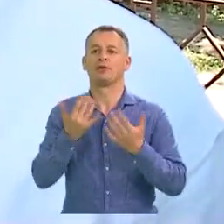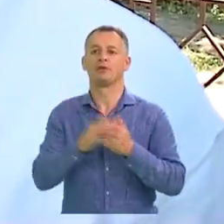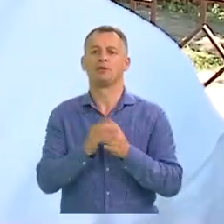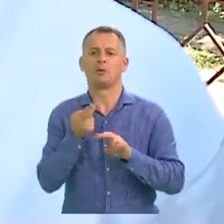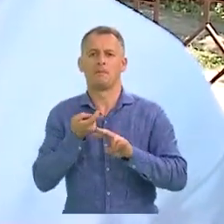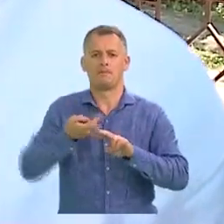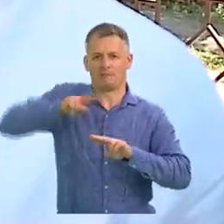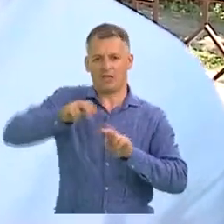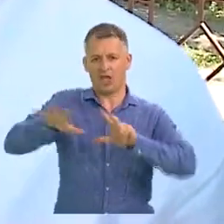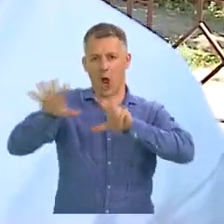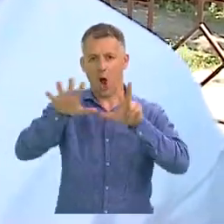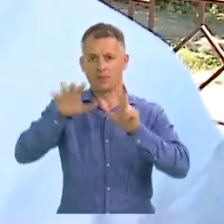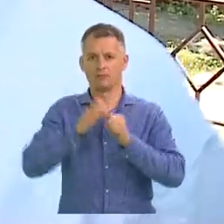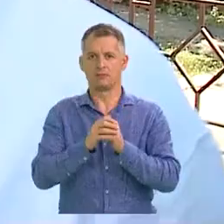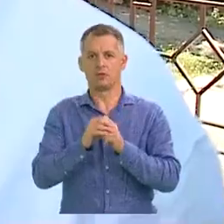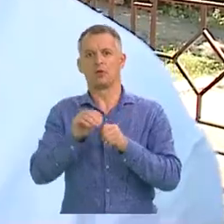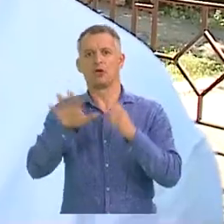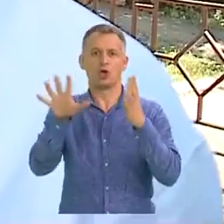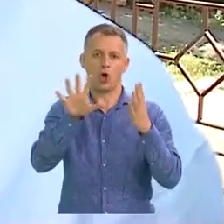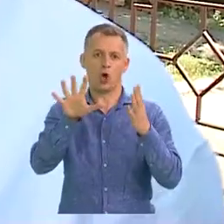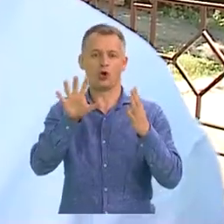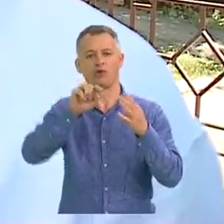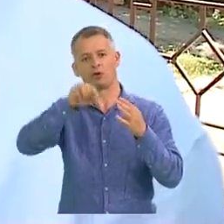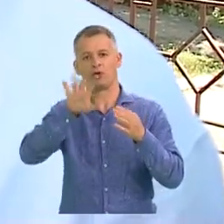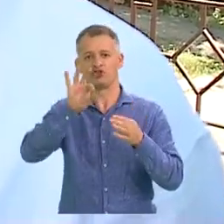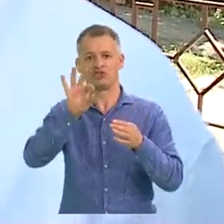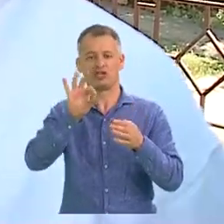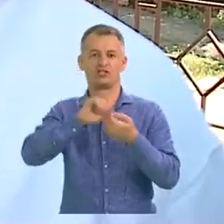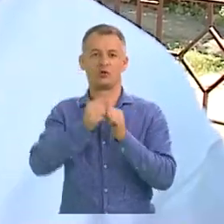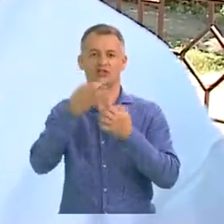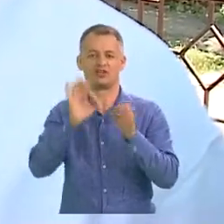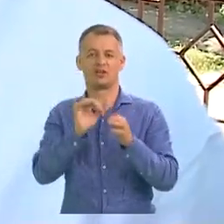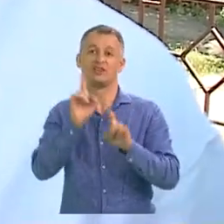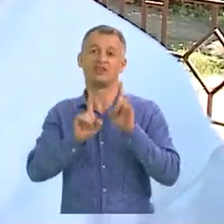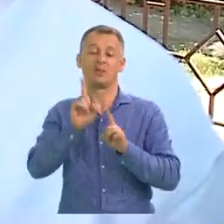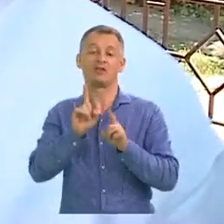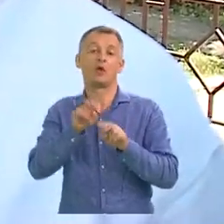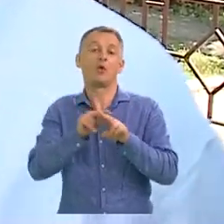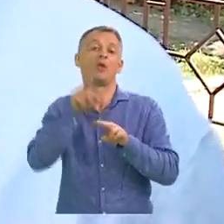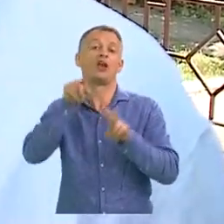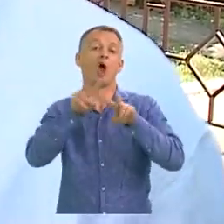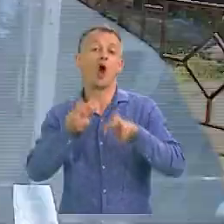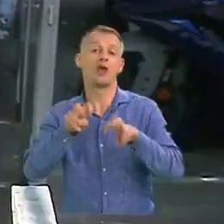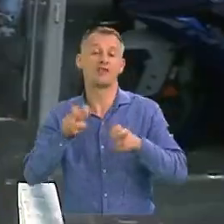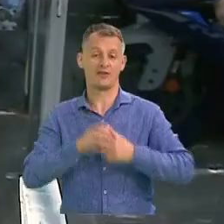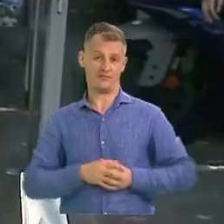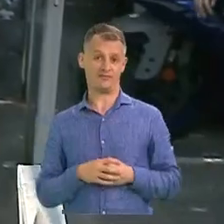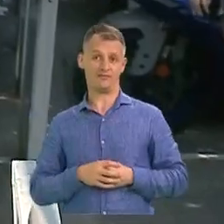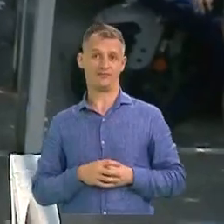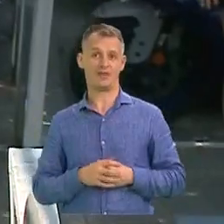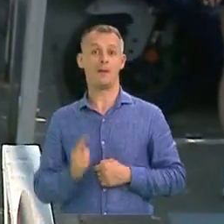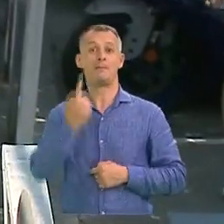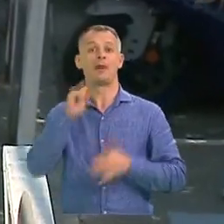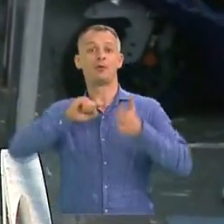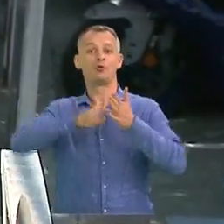Peste 8. Dar gen, eu mă aștept la un 9-50-10, dar diferă foarte mult cât îmi puntează, pentru că limbajul n-a fost tocmai unei istorie. La primul subiect,